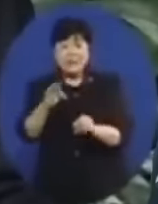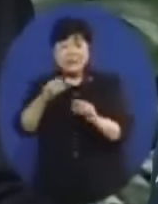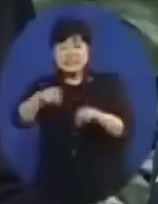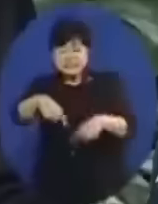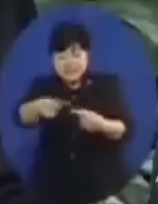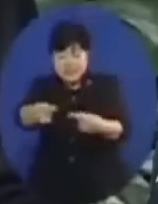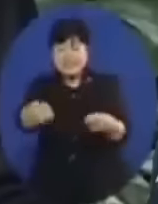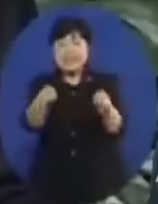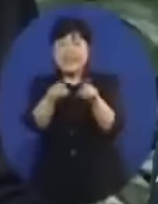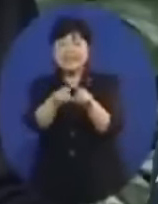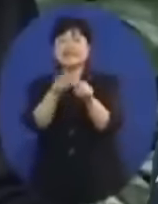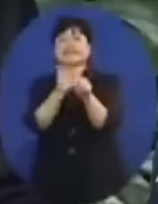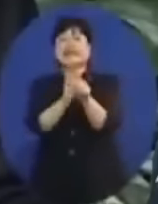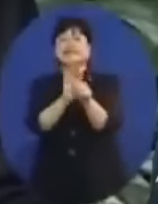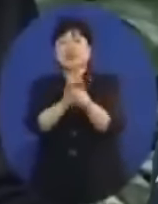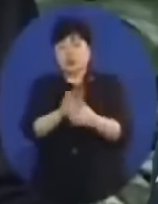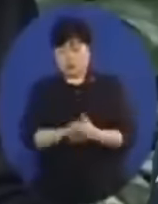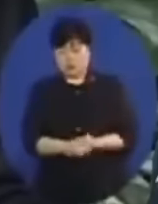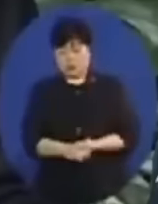십리까지 가라.